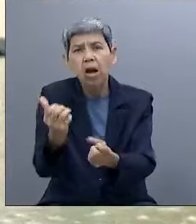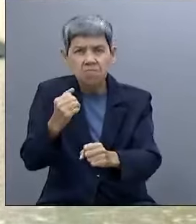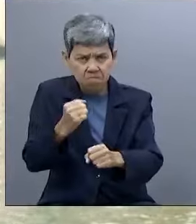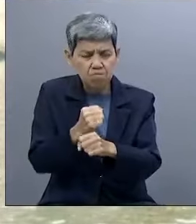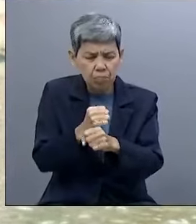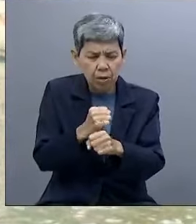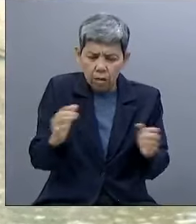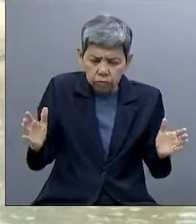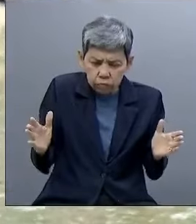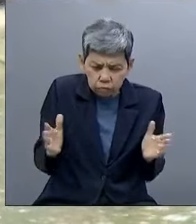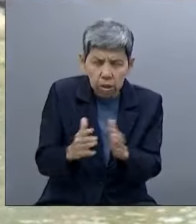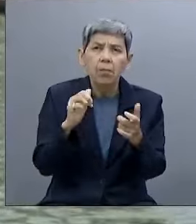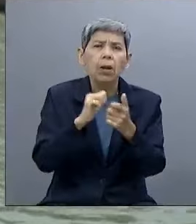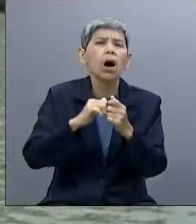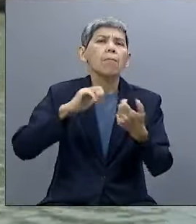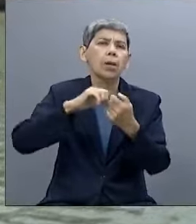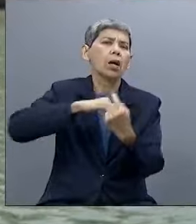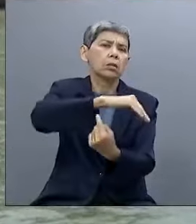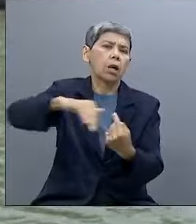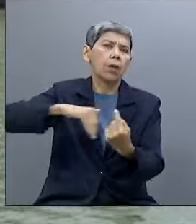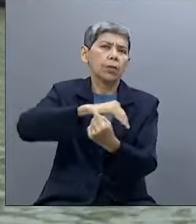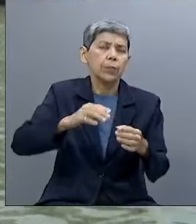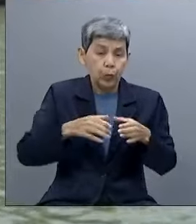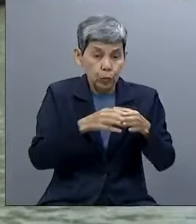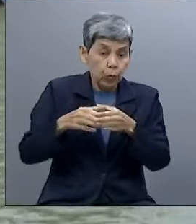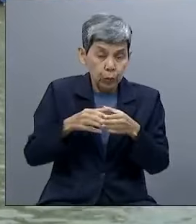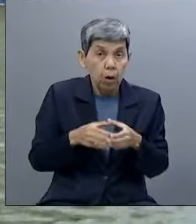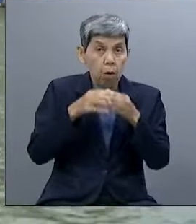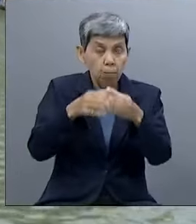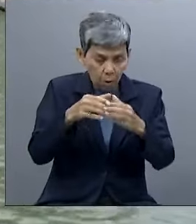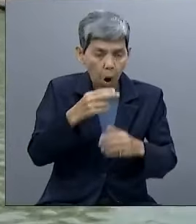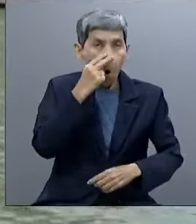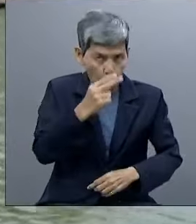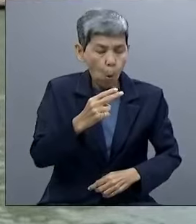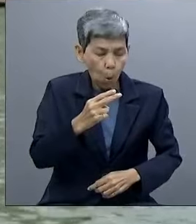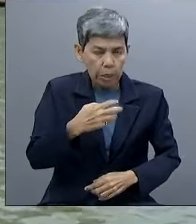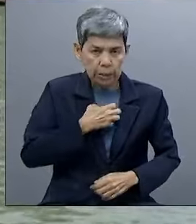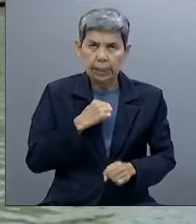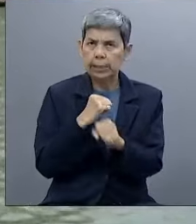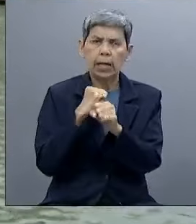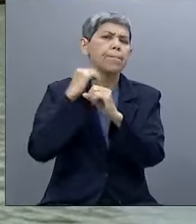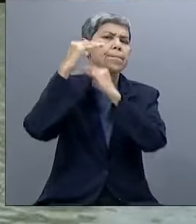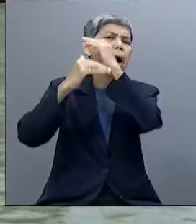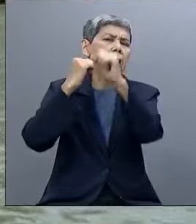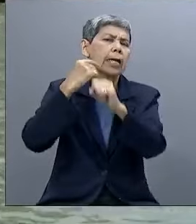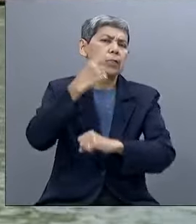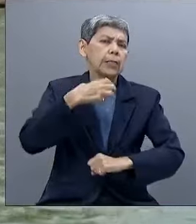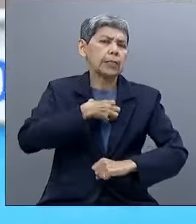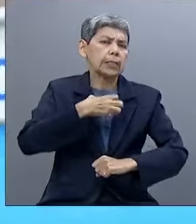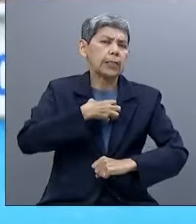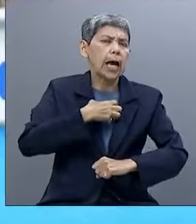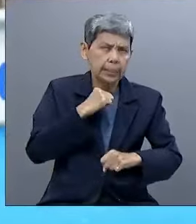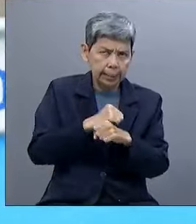งและอาจกระทบต่อระบบนิเวศน้องๆทีมไปปึกเป้าจึงมองเห็นโอกาสในการพัฒนาเส้นทางท่องเที่ยววิถีชุมชน